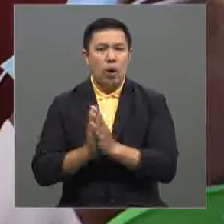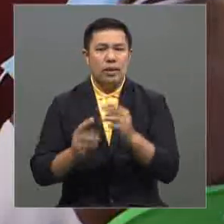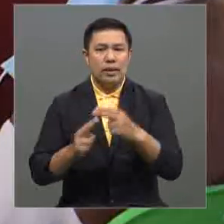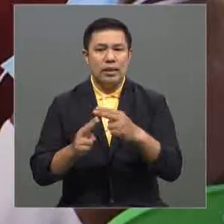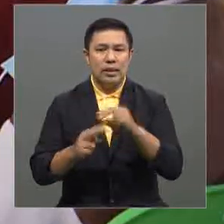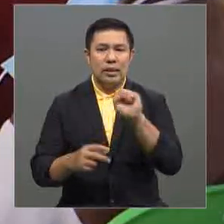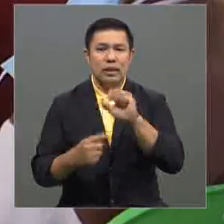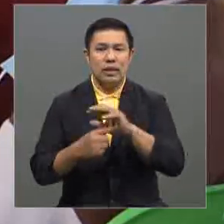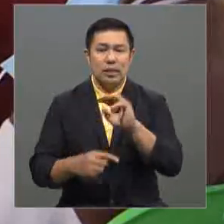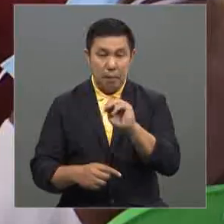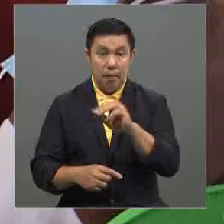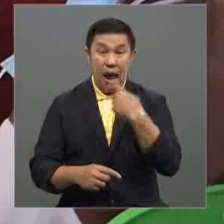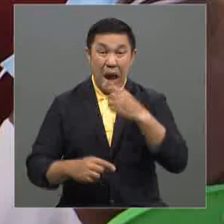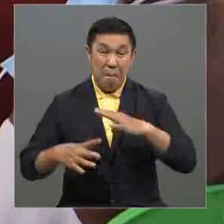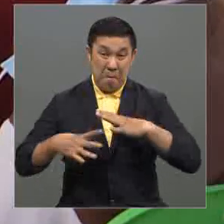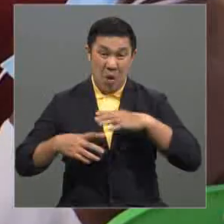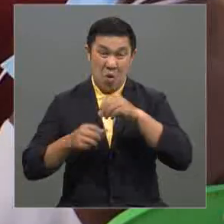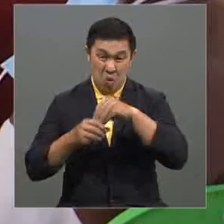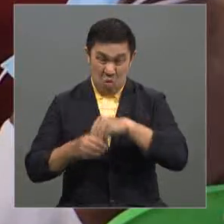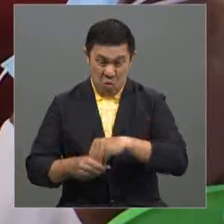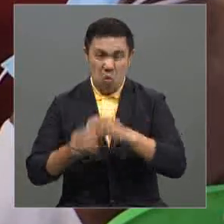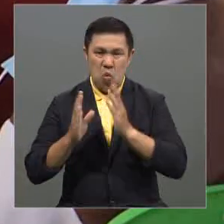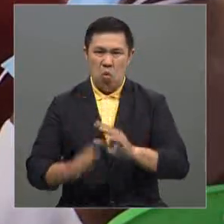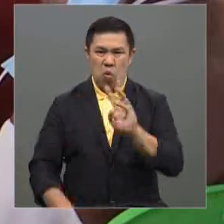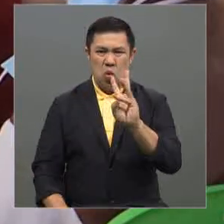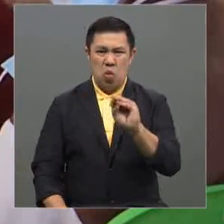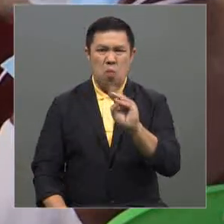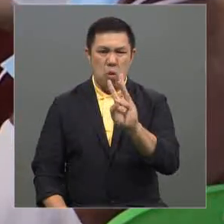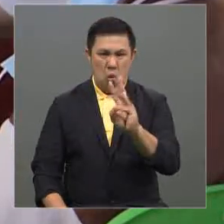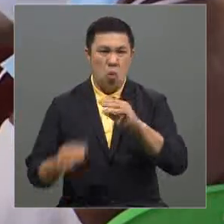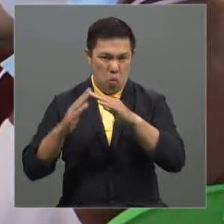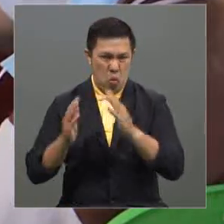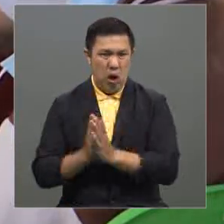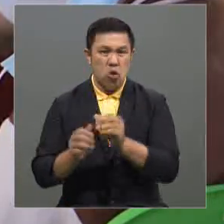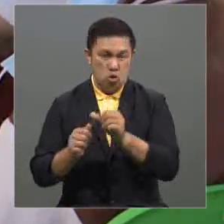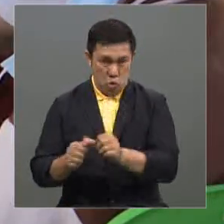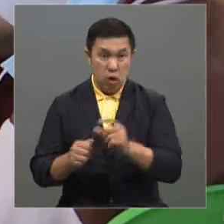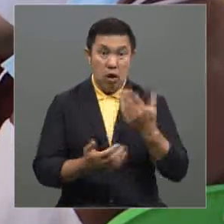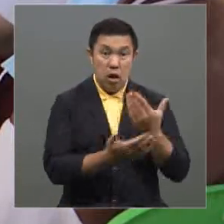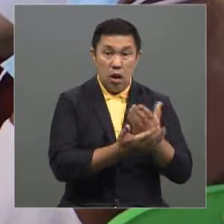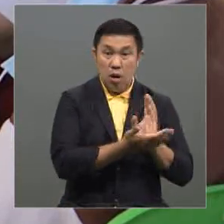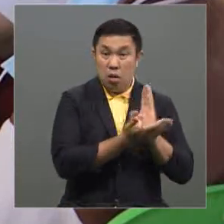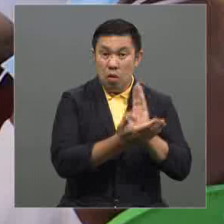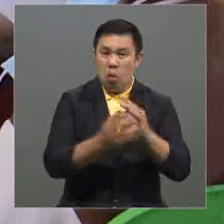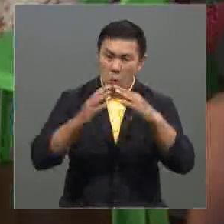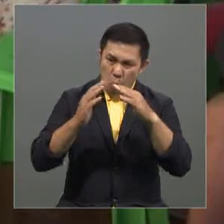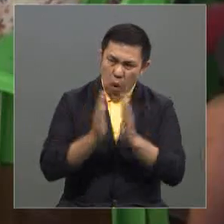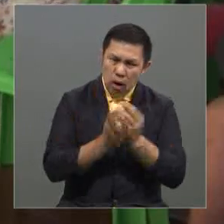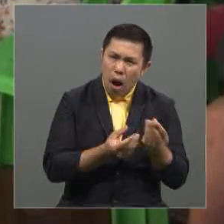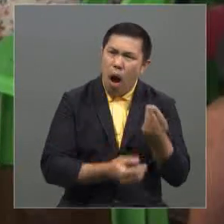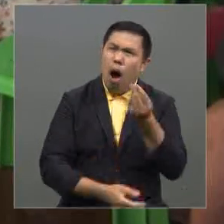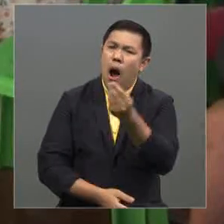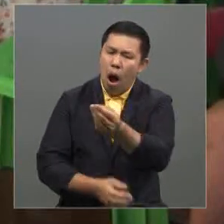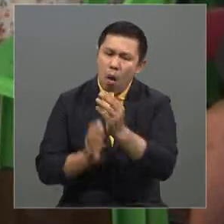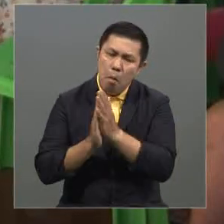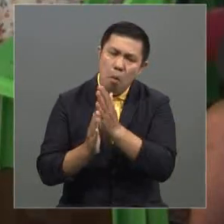สบภัยที่ยังพักพิงอยู่ในศูนย์อพยพเพียง66รายเท่านั้นสำหรับเงินบริจาคนั้นจะนำถวายวัดแล้วก็แจกจ่ายให้กับผู้